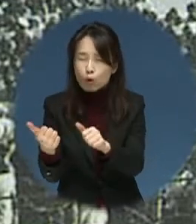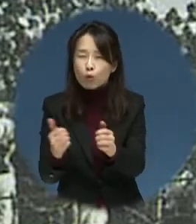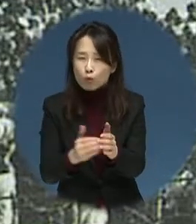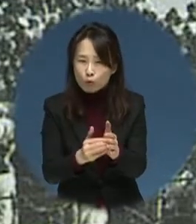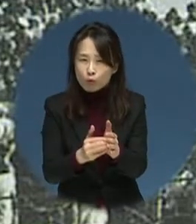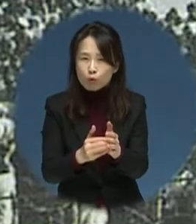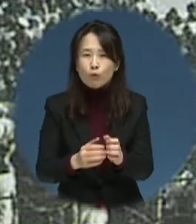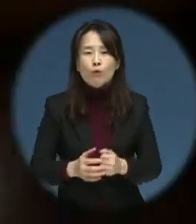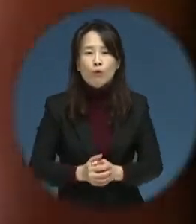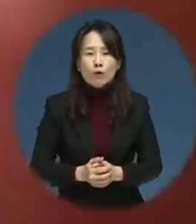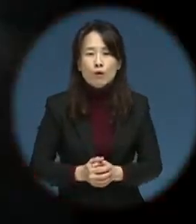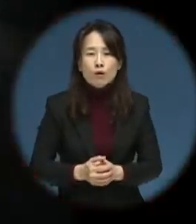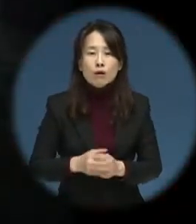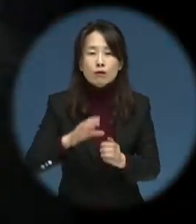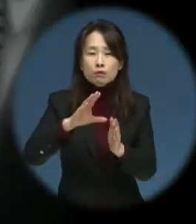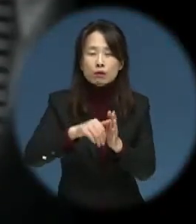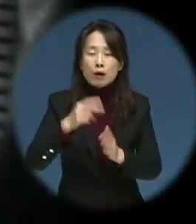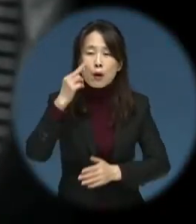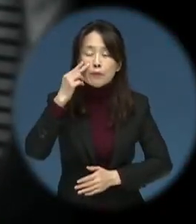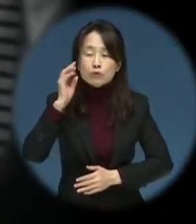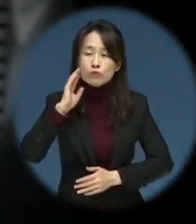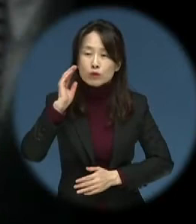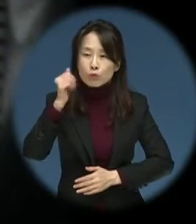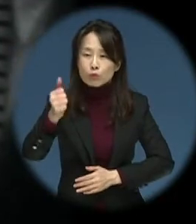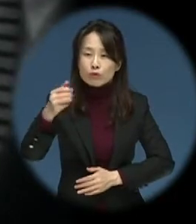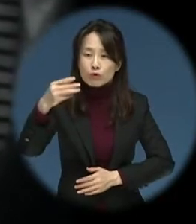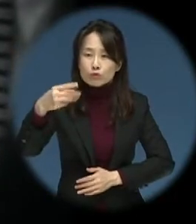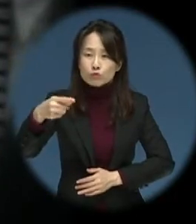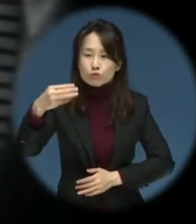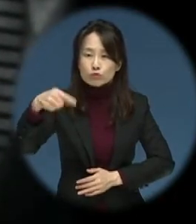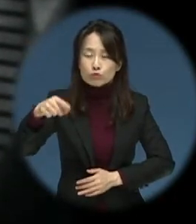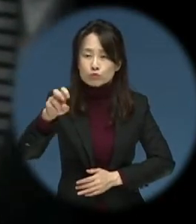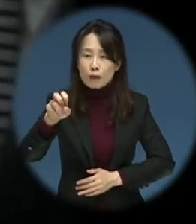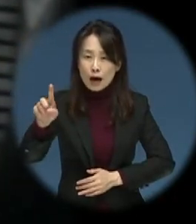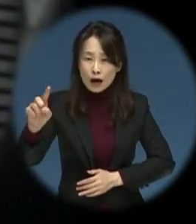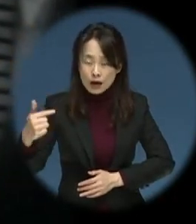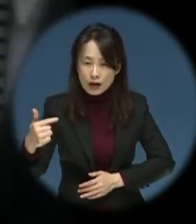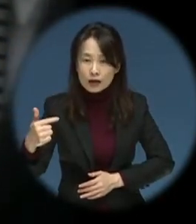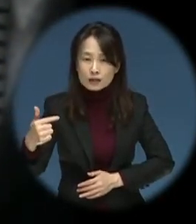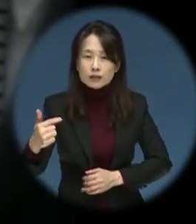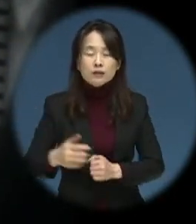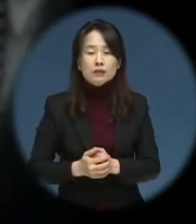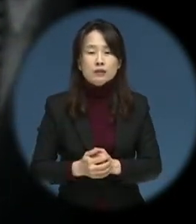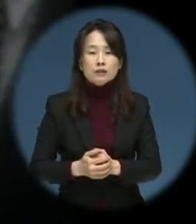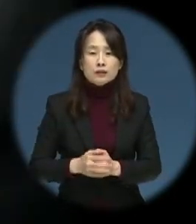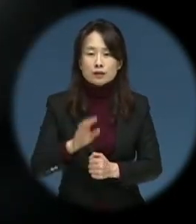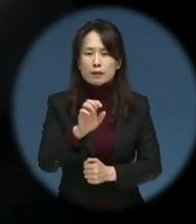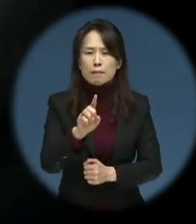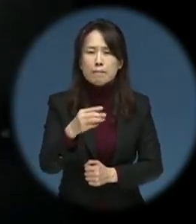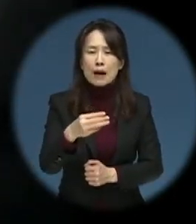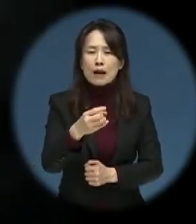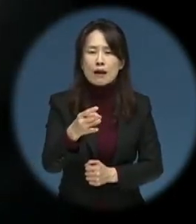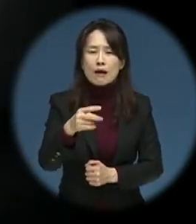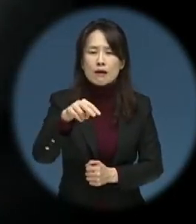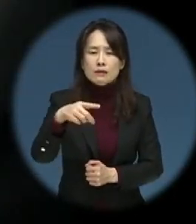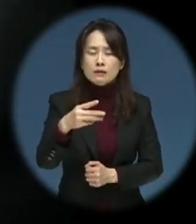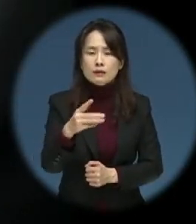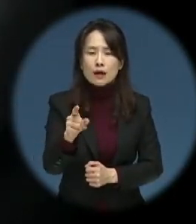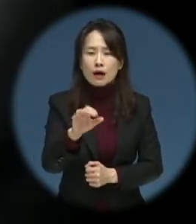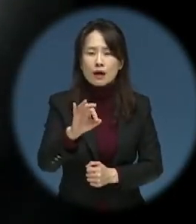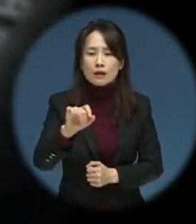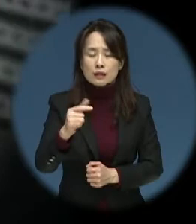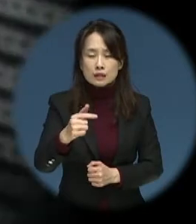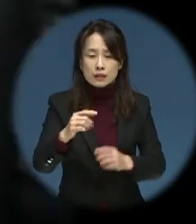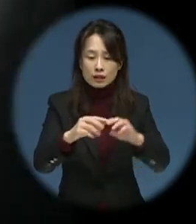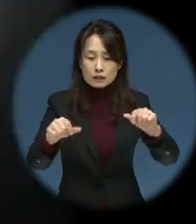당시 미국 대통령 트루만이 문제가 일어났던 유럽이 아니고 팔레스타인 땅에 1948년 이스라엘을